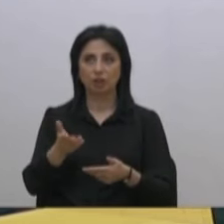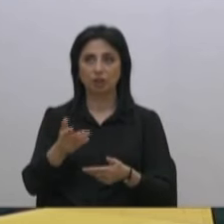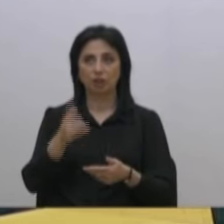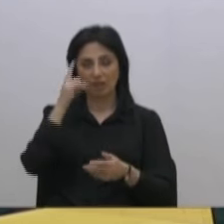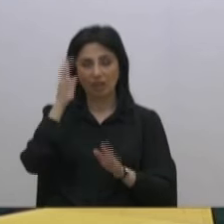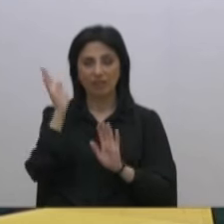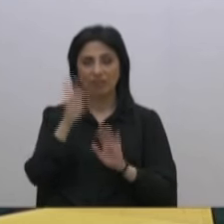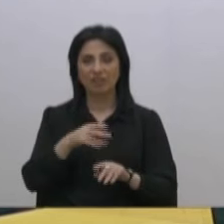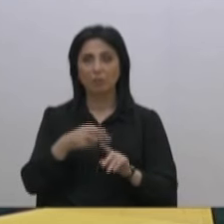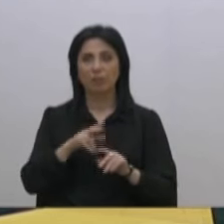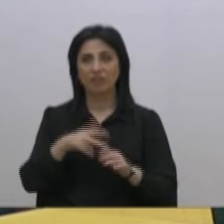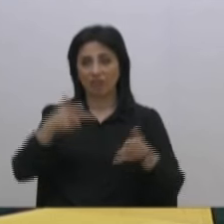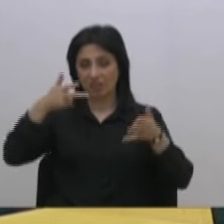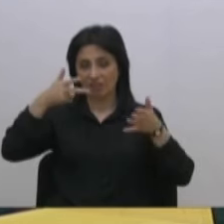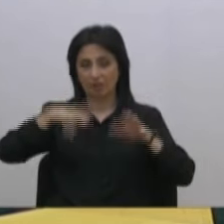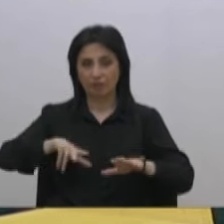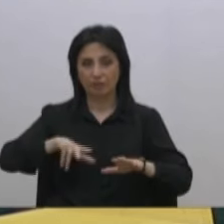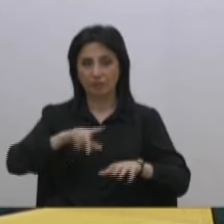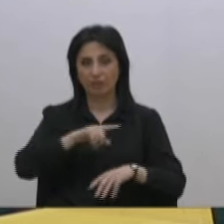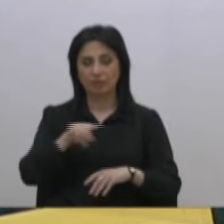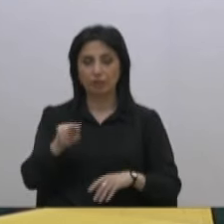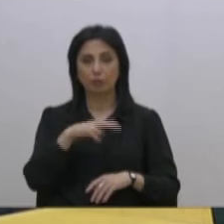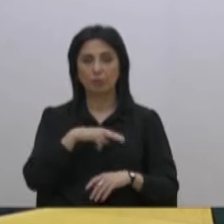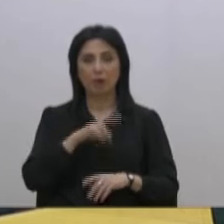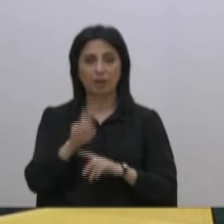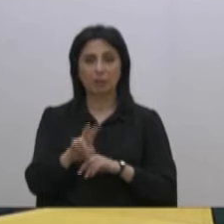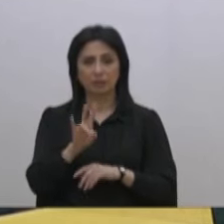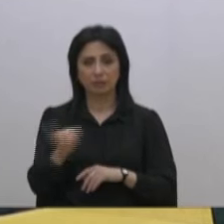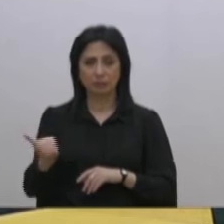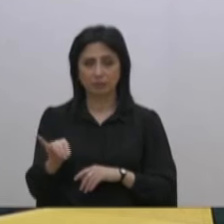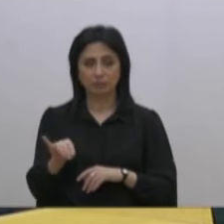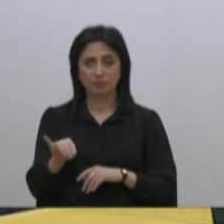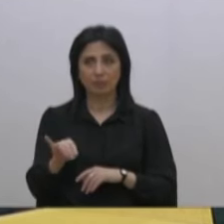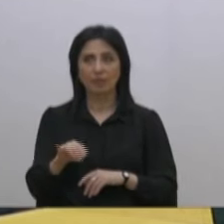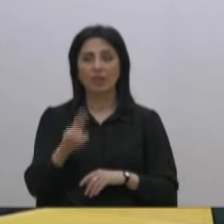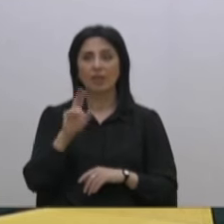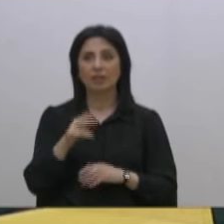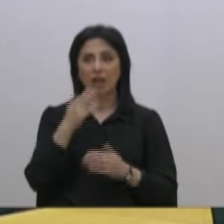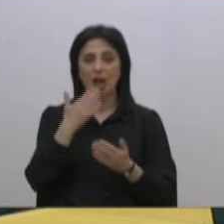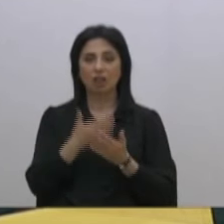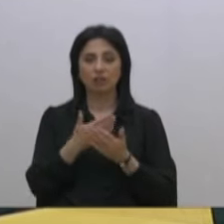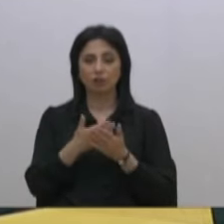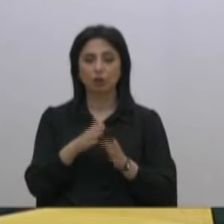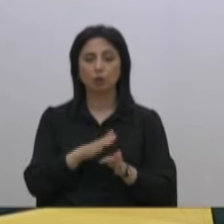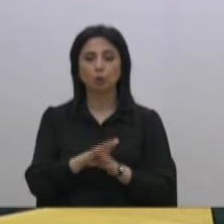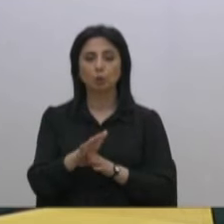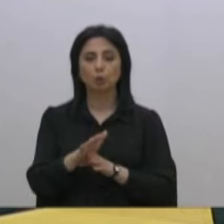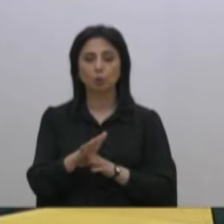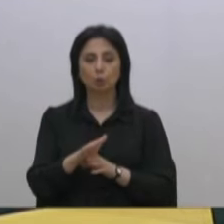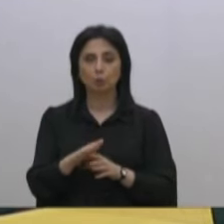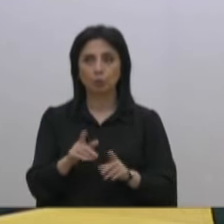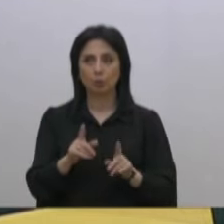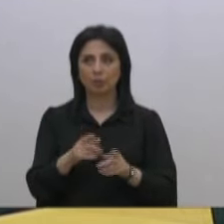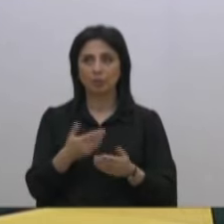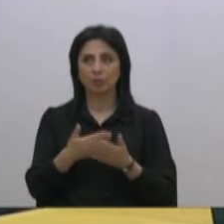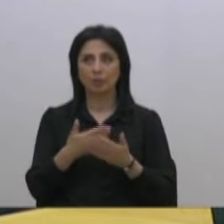რომ დავანებოთ იმას, 8 თვის განმავლობაში პარლამენტში არ შედიოდნენ და აჩვენეს სრულიად